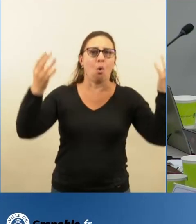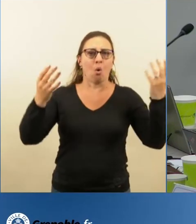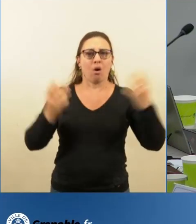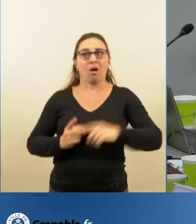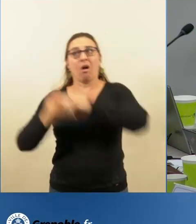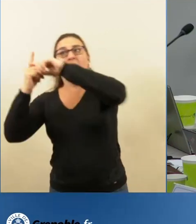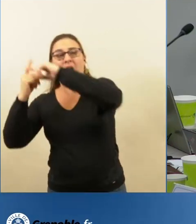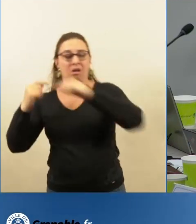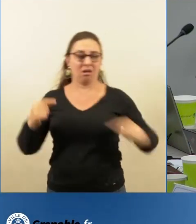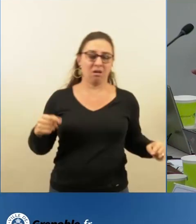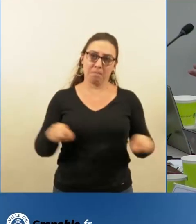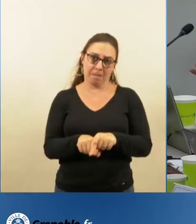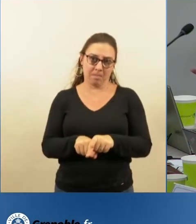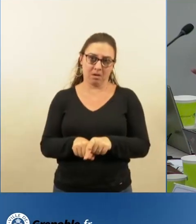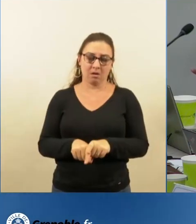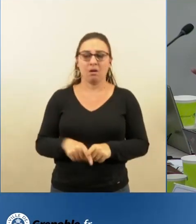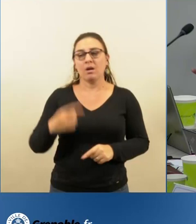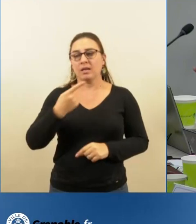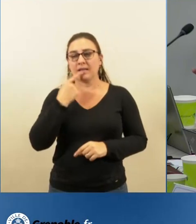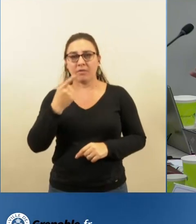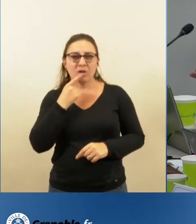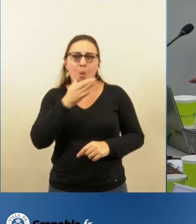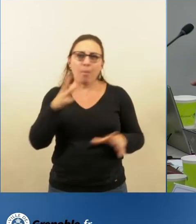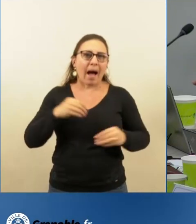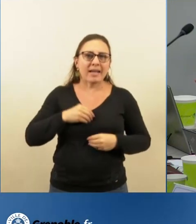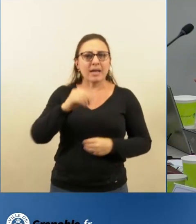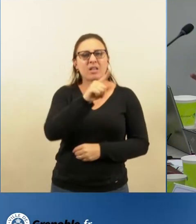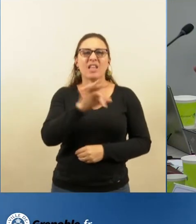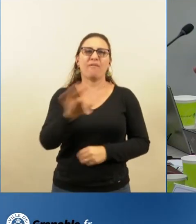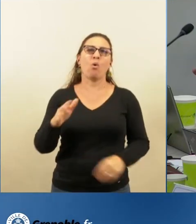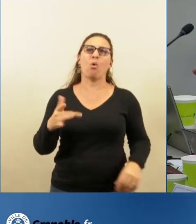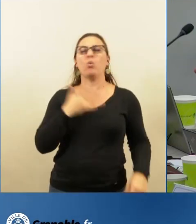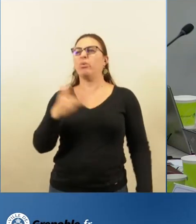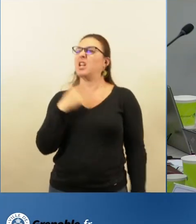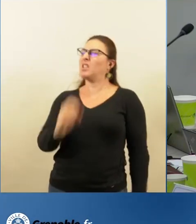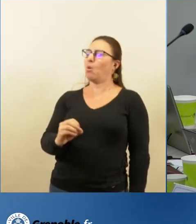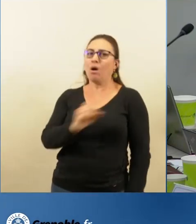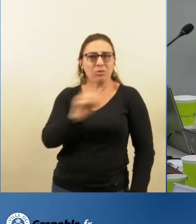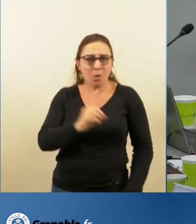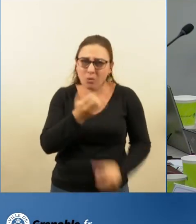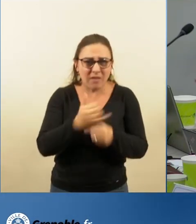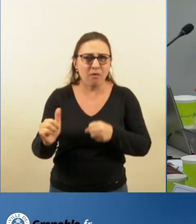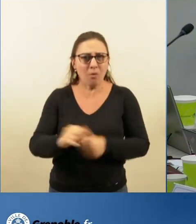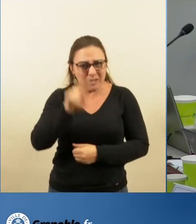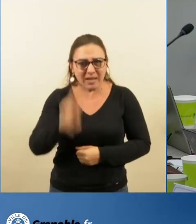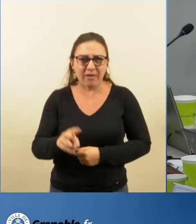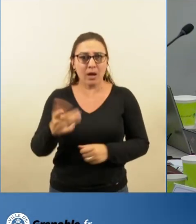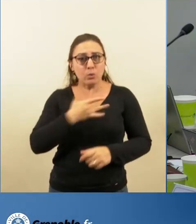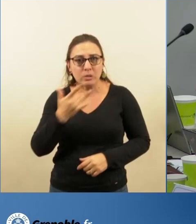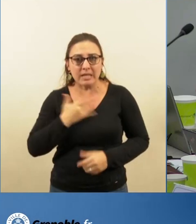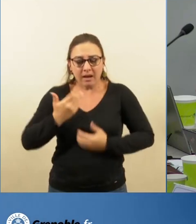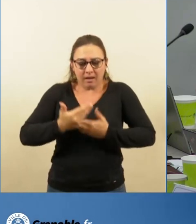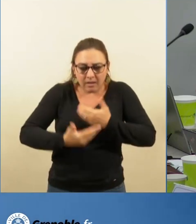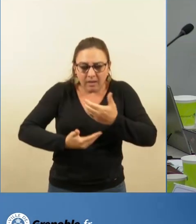autre en clair nous ne pouvons laisser dire que les élèves et feux ne servent à rien c'est faux et chaque pas chaque gain en